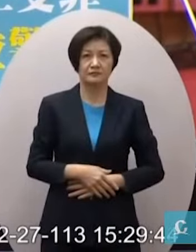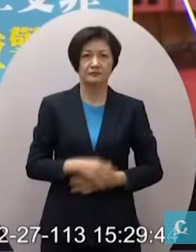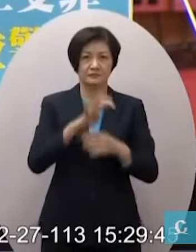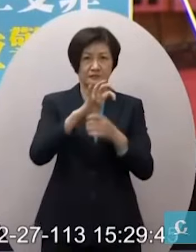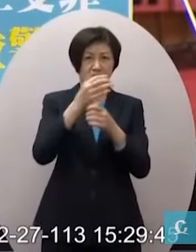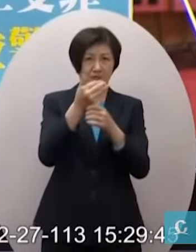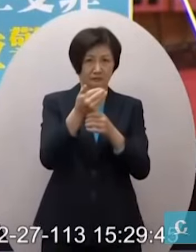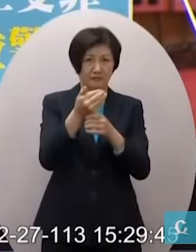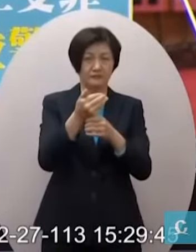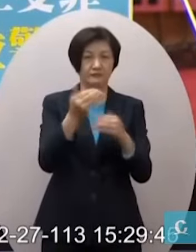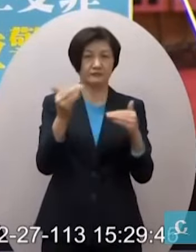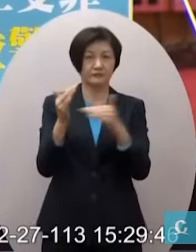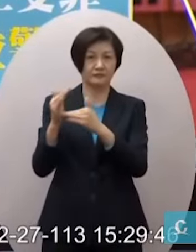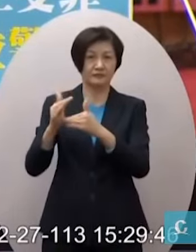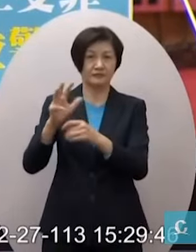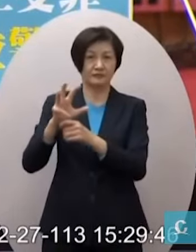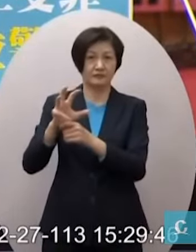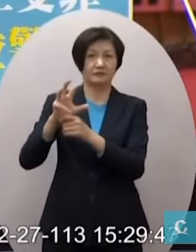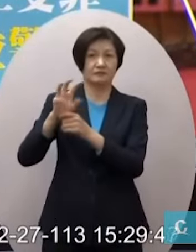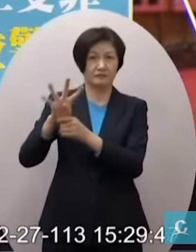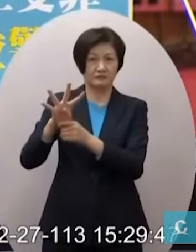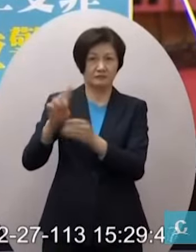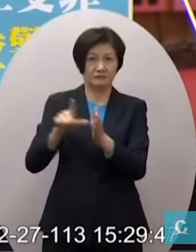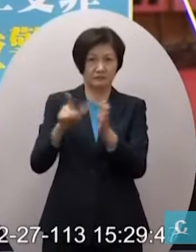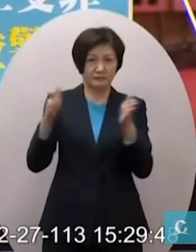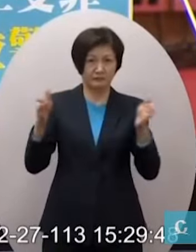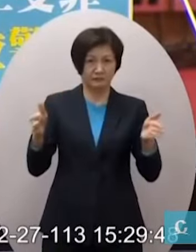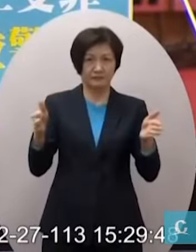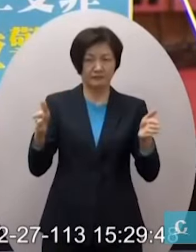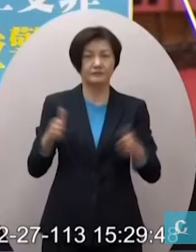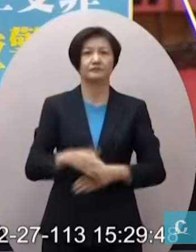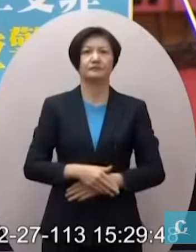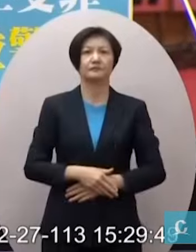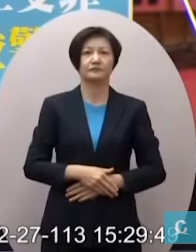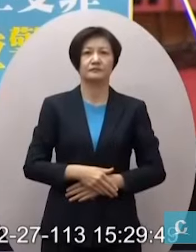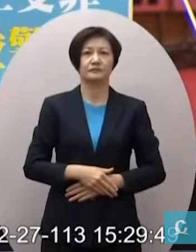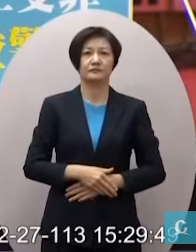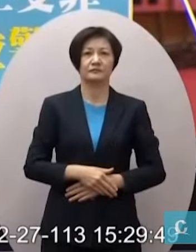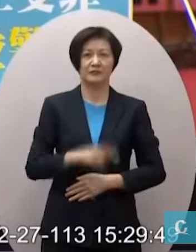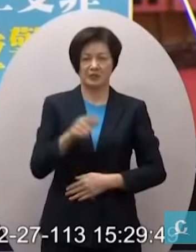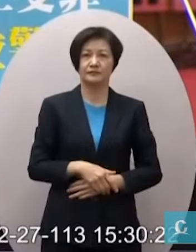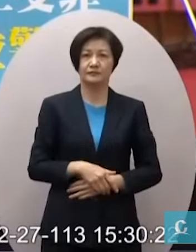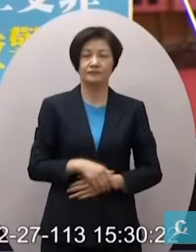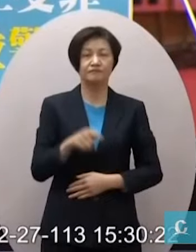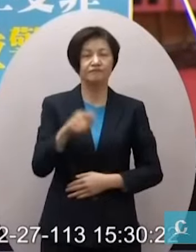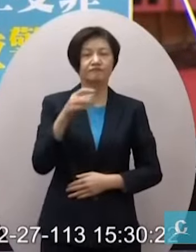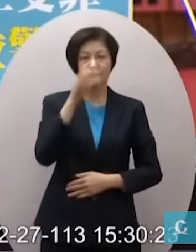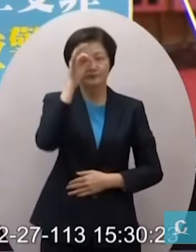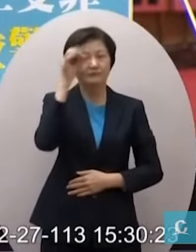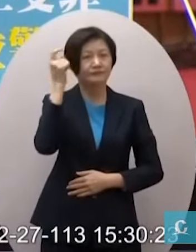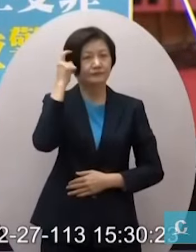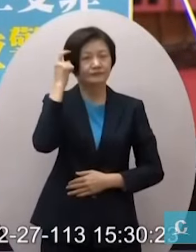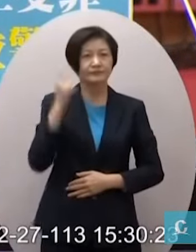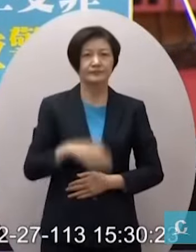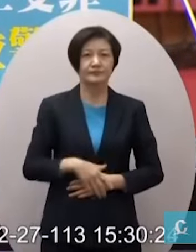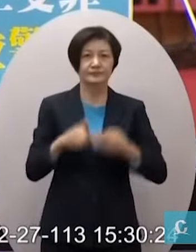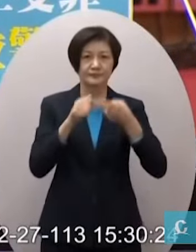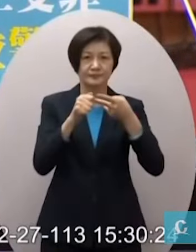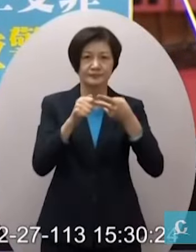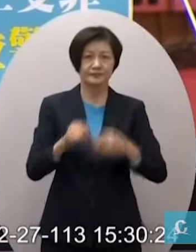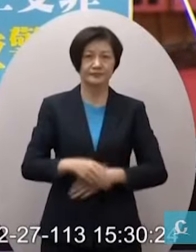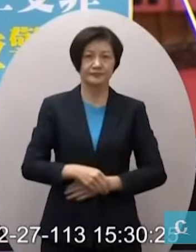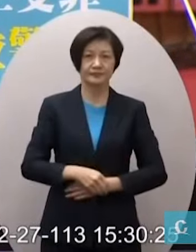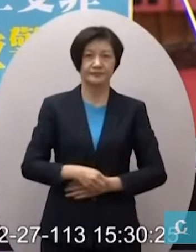49年到84年那个时候的大黑洞。第二个，当